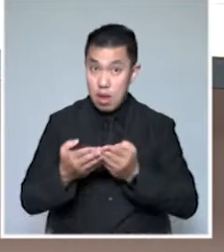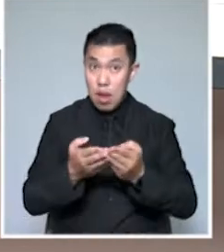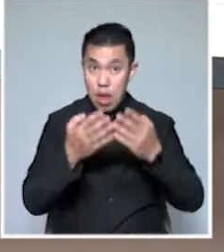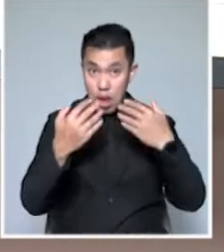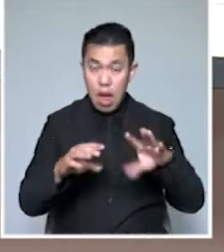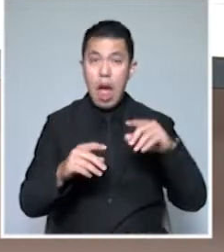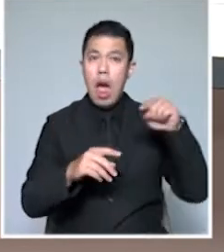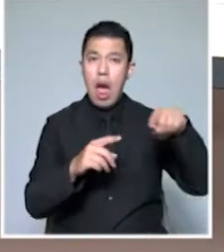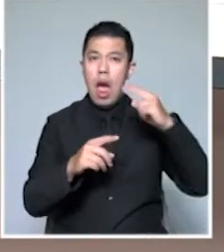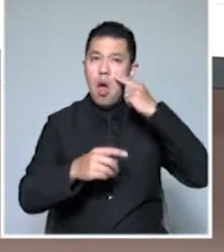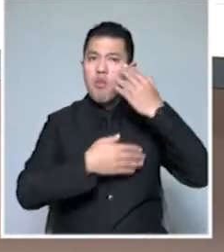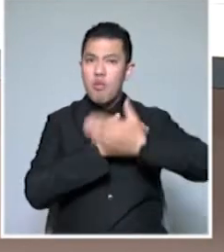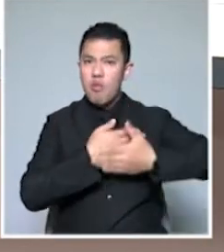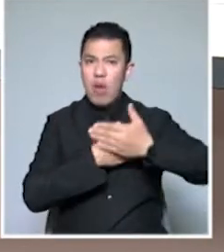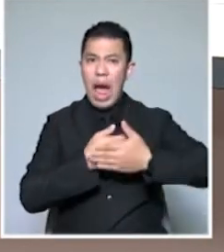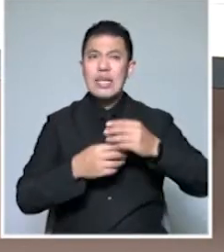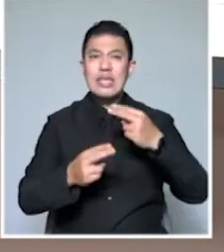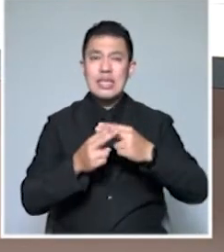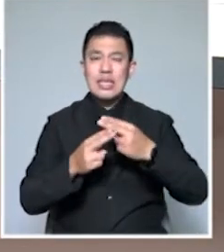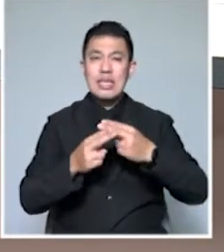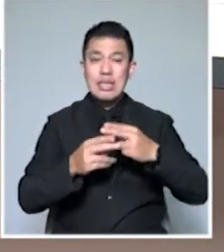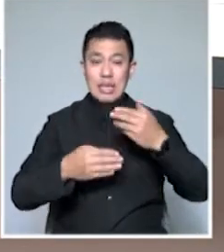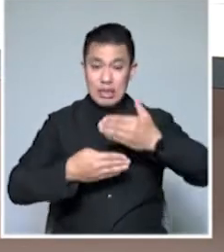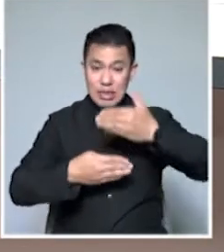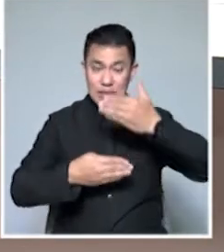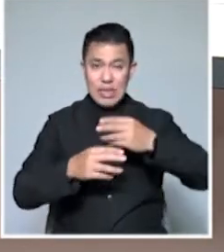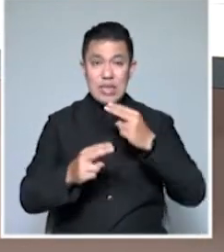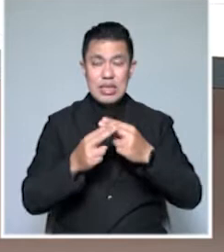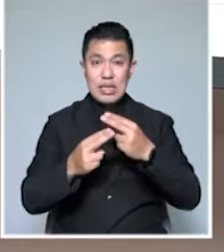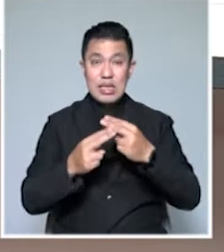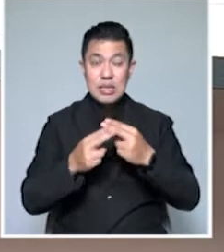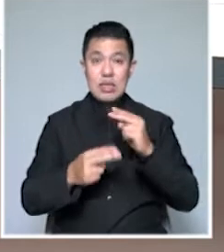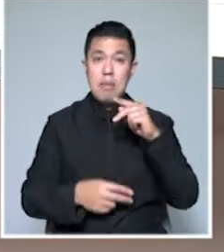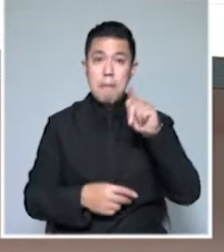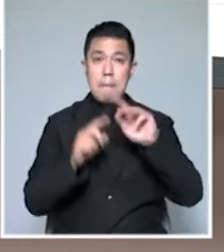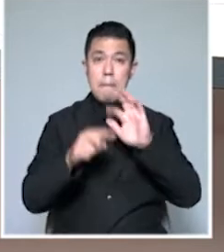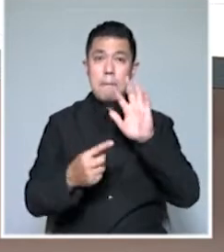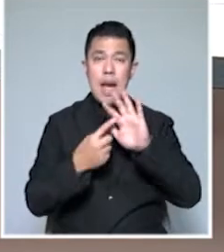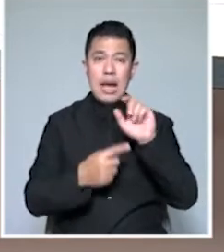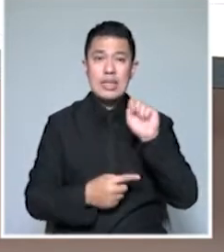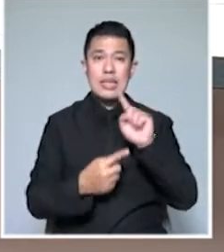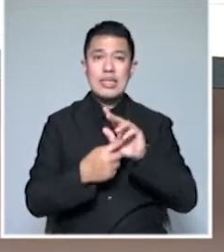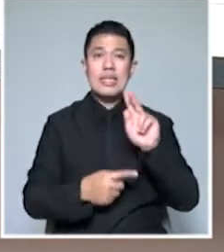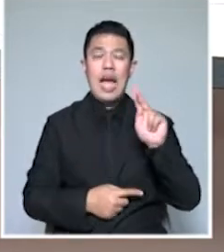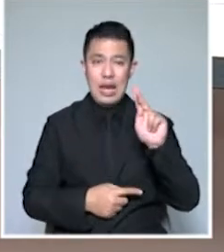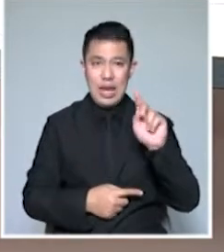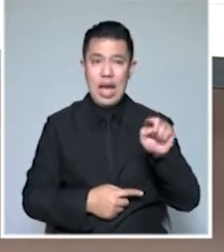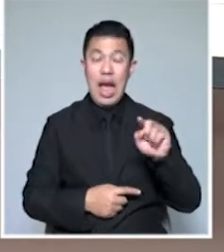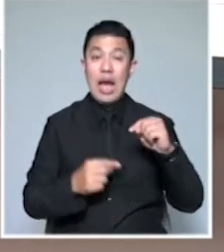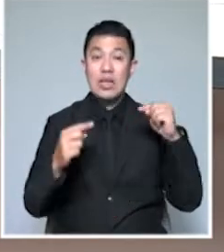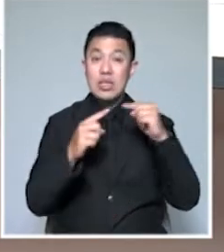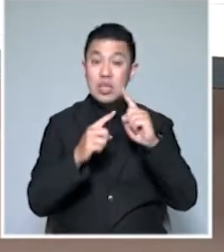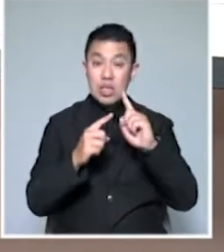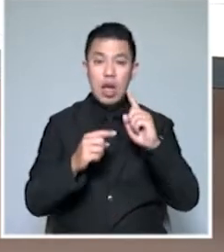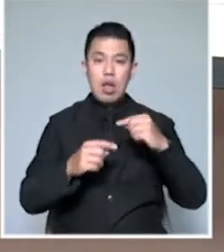าไปขึ้นรถไฟกันบ้างที่เขื่อนป่าสักชลสิทธิ์เพราะว่าเป็นการนั่งรถไฟลอยน้ำนะคะจากจังหวัดลพบุรีคุณผู้ชมจะ